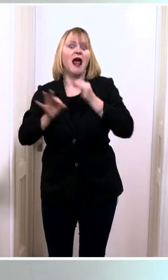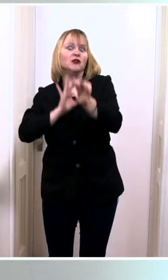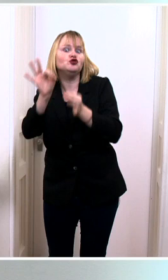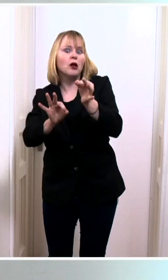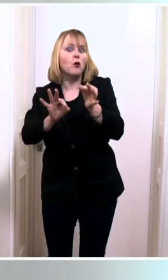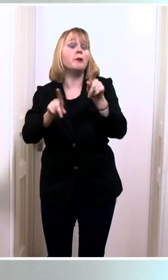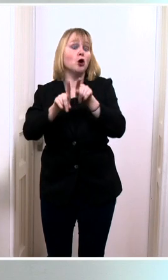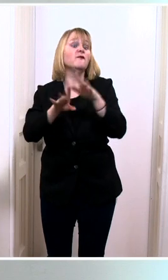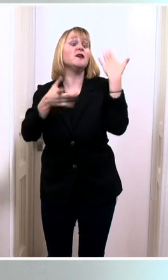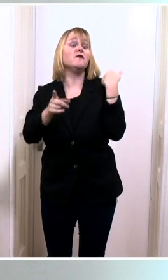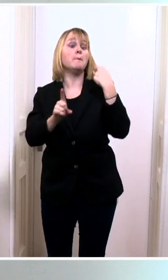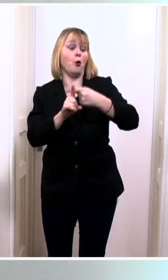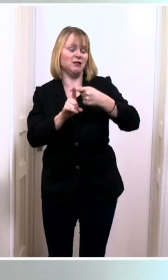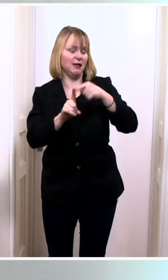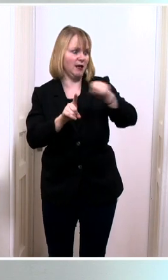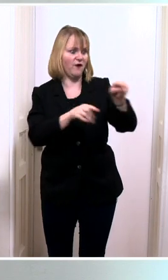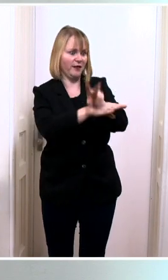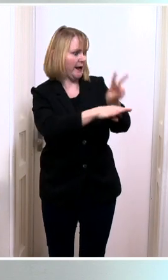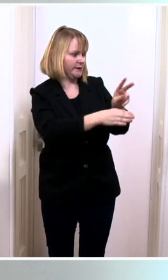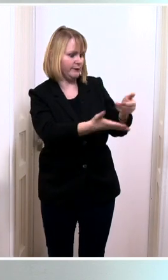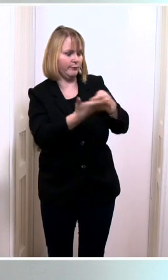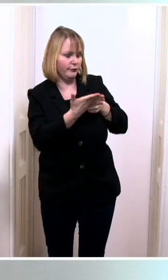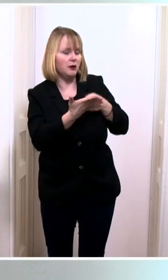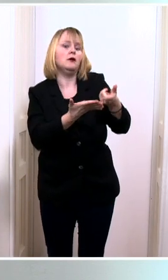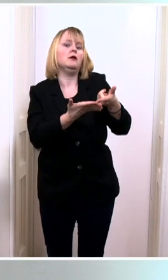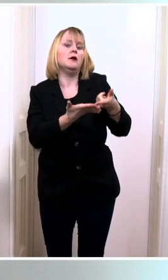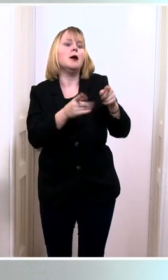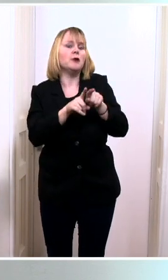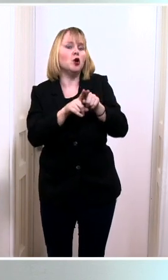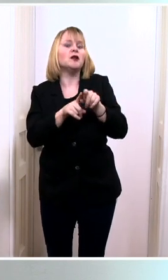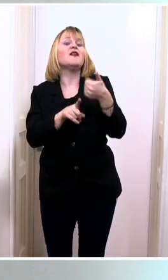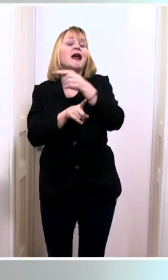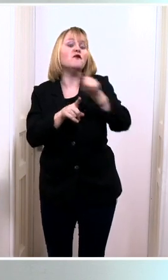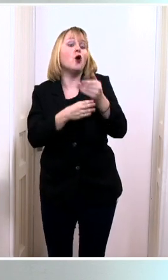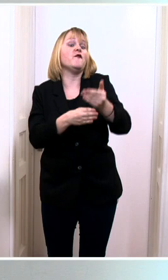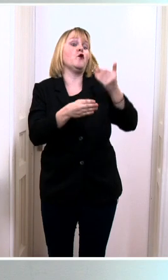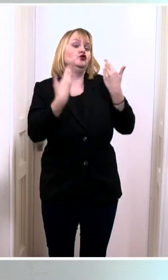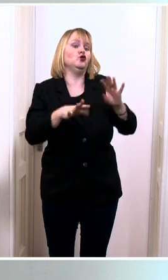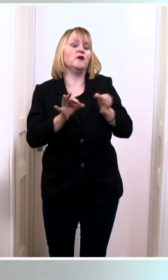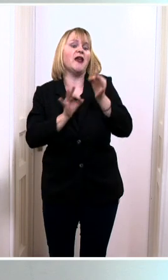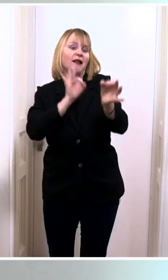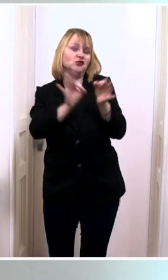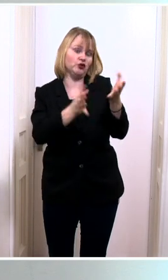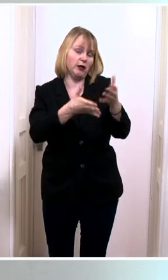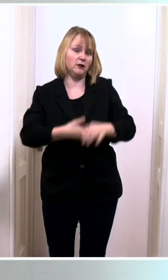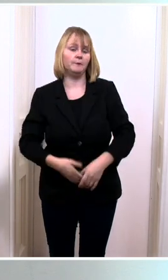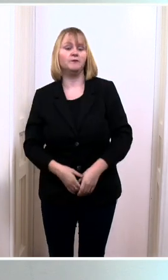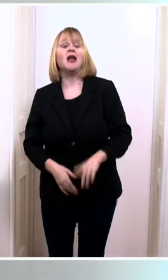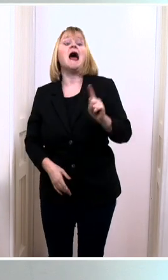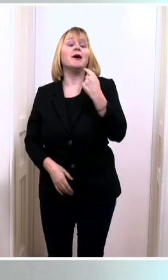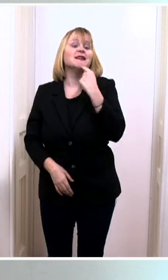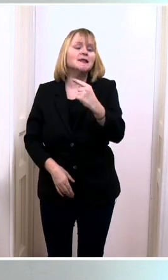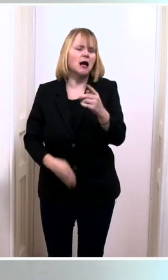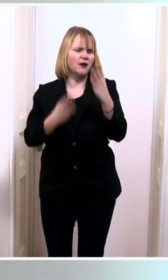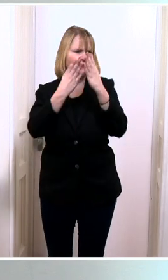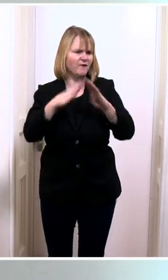viele positive Fälle und die haben sich ja so rund eine Woche vorher angesteckt. Andererseits ist es auch so, dass sich vor Weihnachten oder